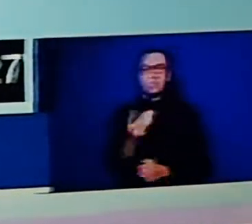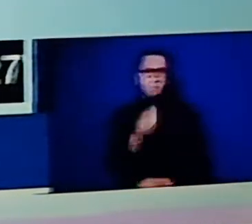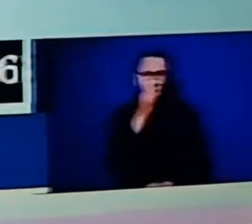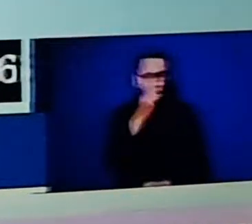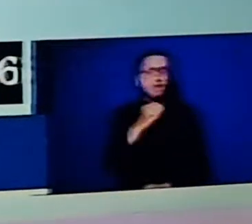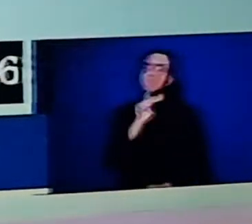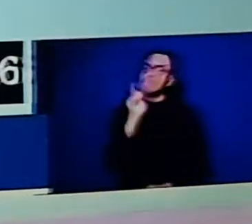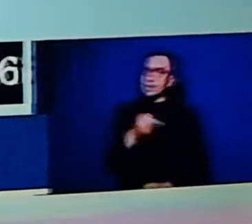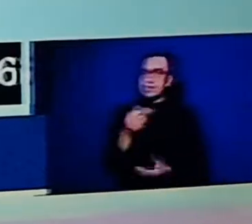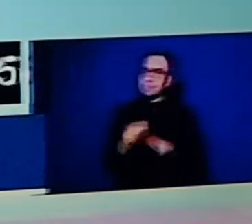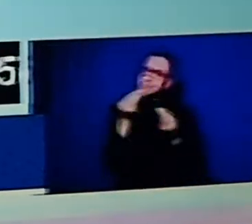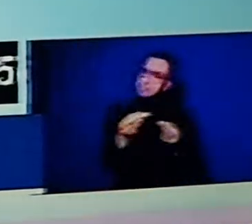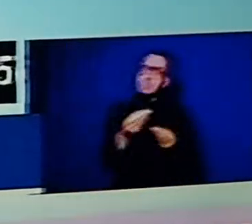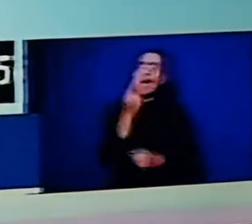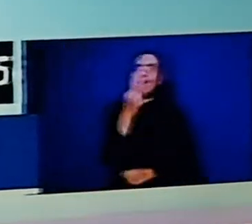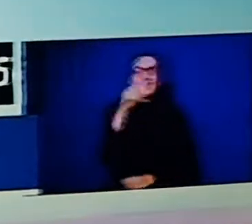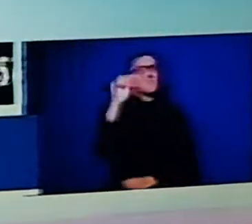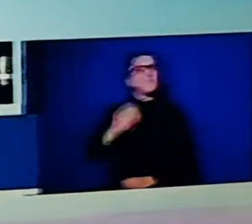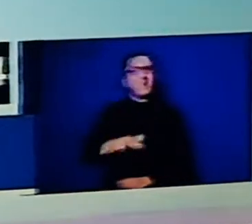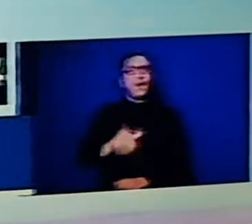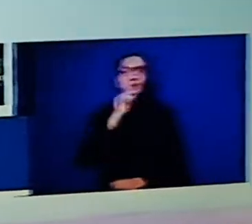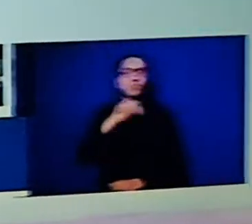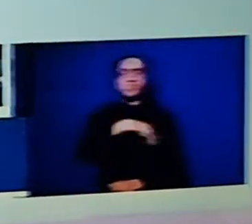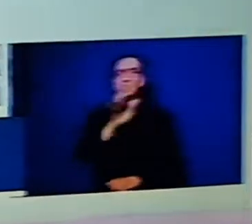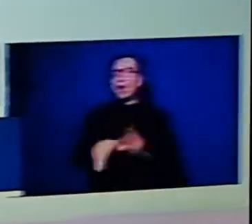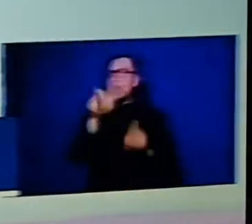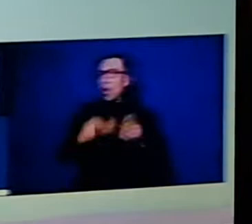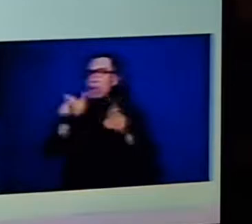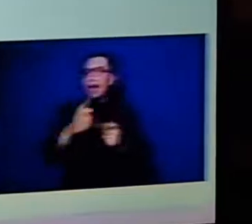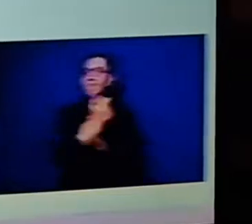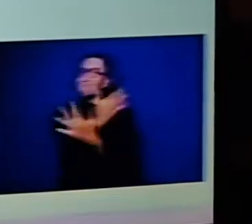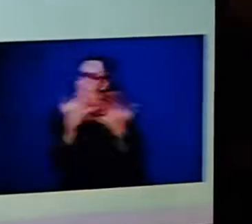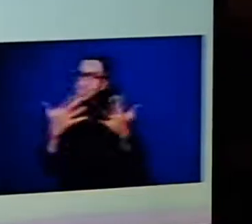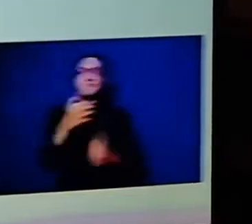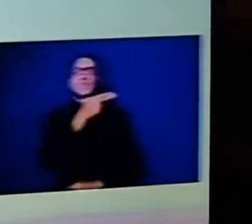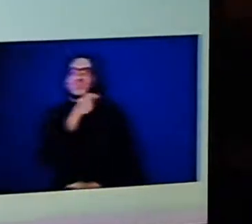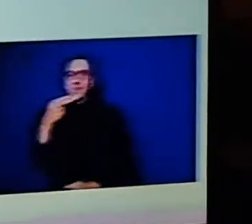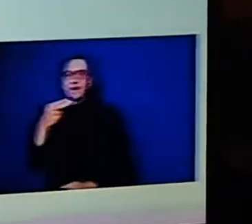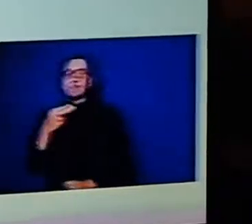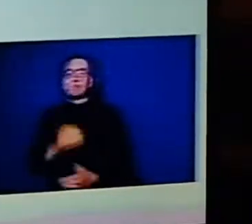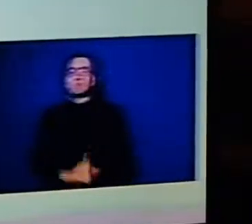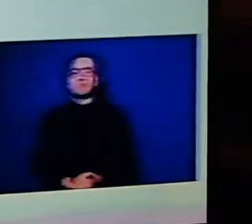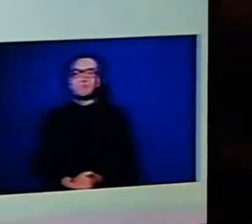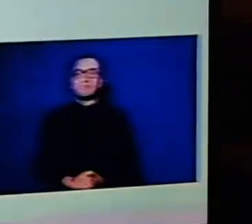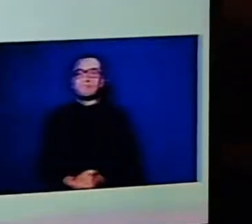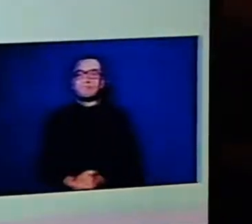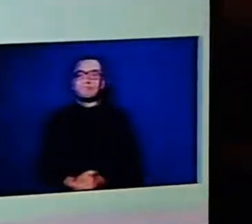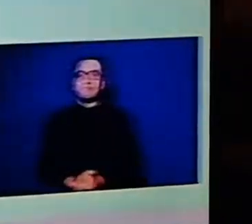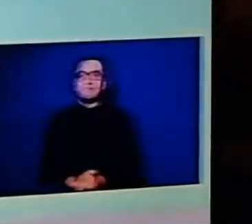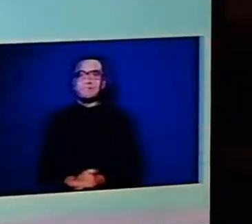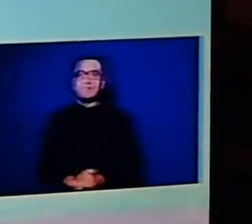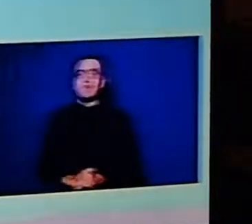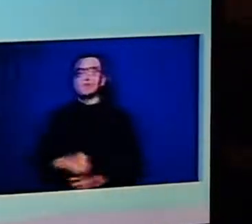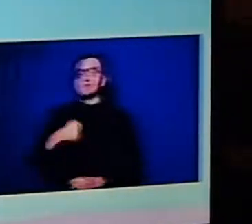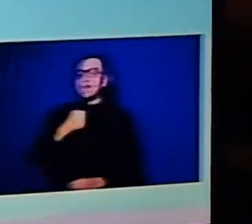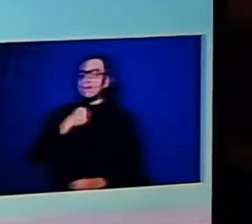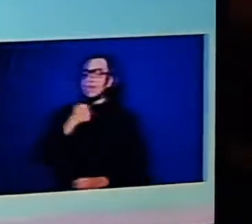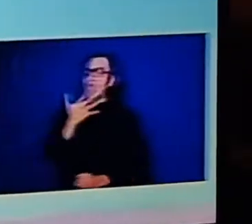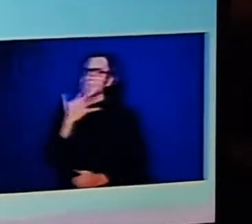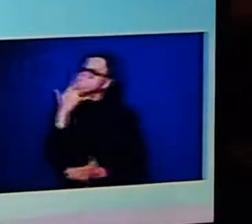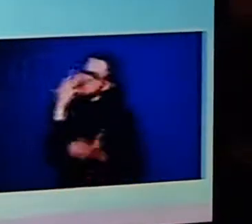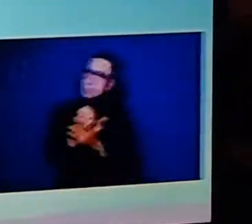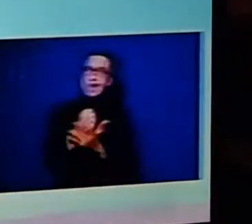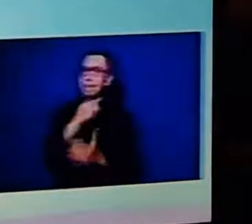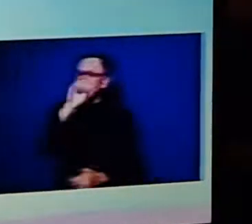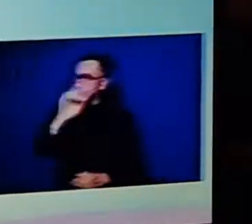tersedia dalam harga terjangkau untuk seluruh rakyat Indonesia. Dan kami akan menjamin bahwa